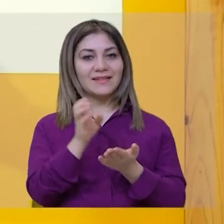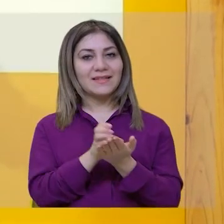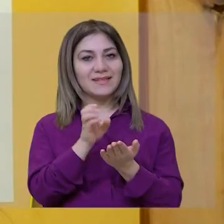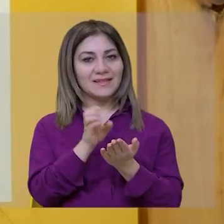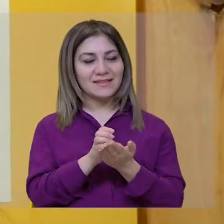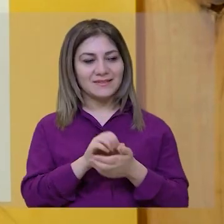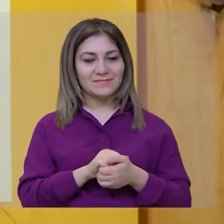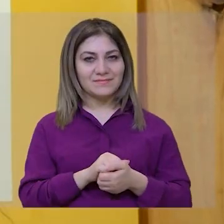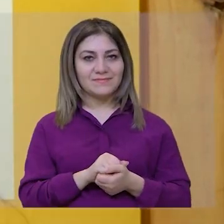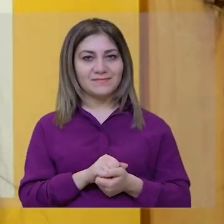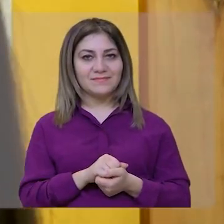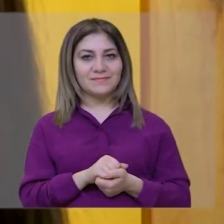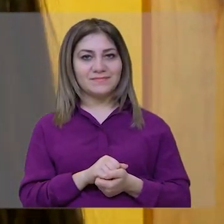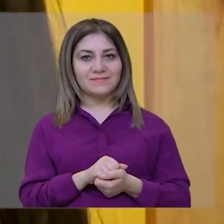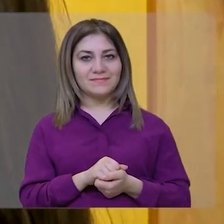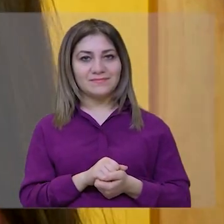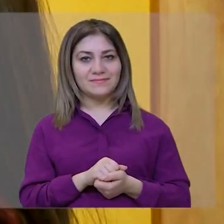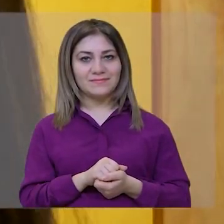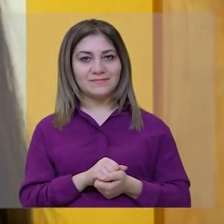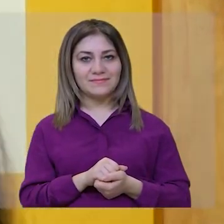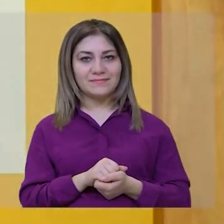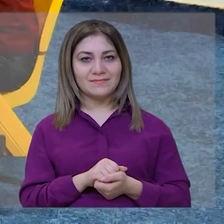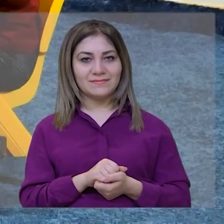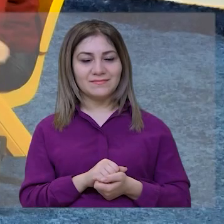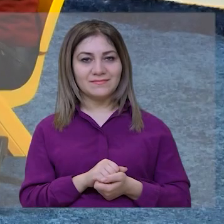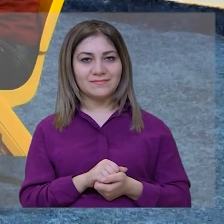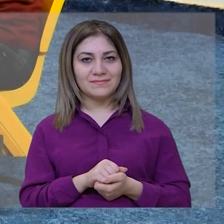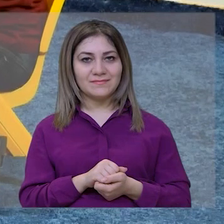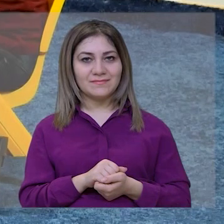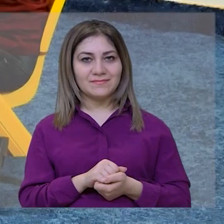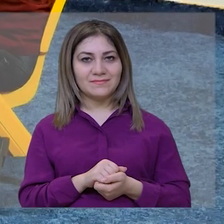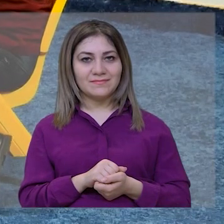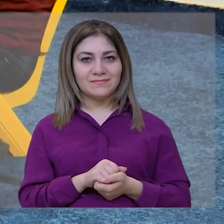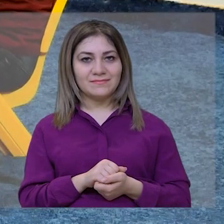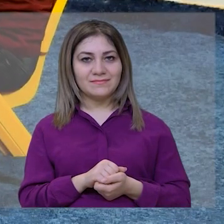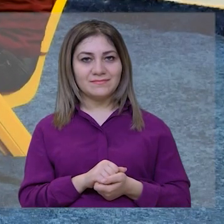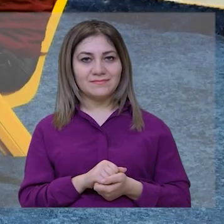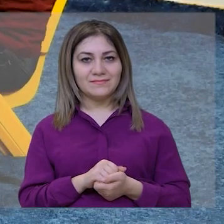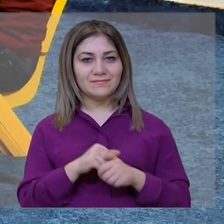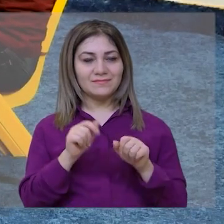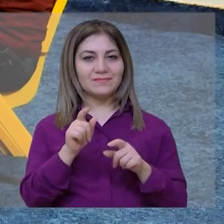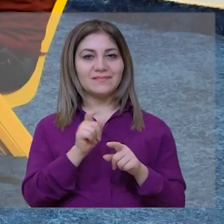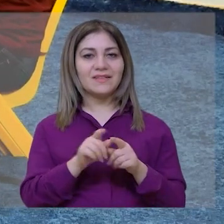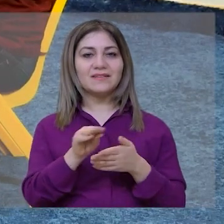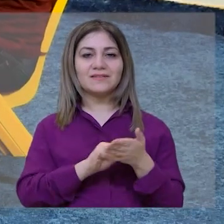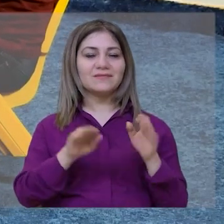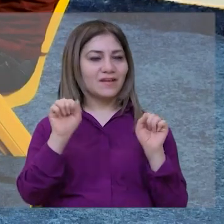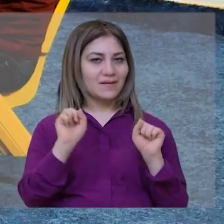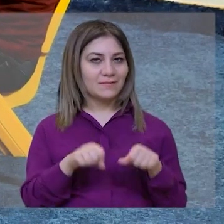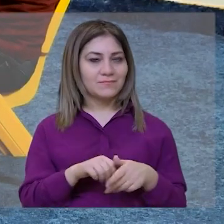Այո։ Կ կեց ես։ Այ գալիս է համայակը։ Կարող են տառերը կրկնվել։ Իհարկե կարող եք կրկնել